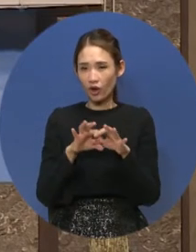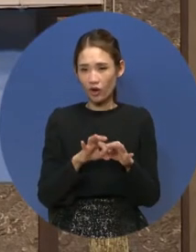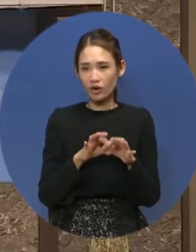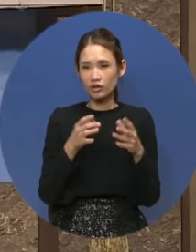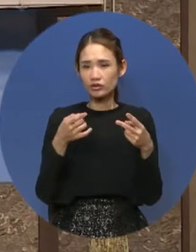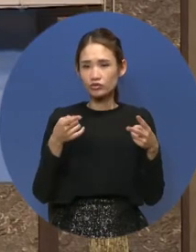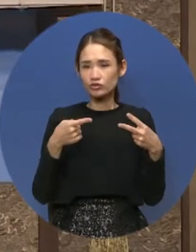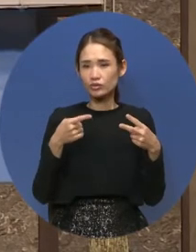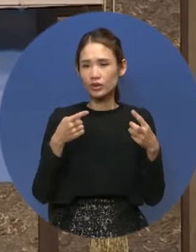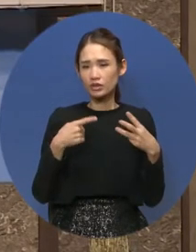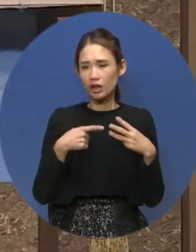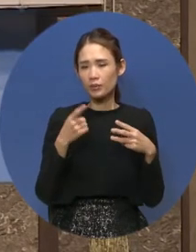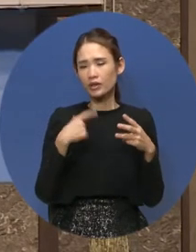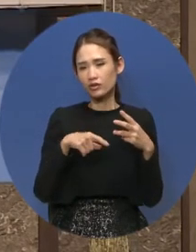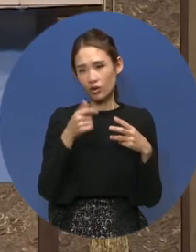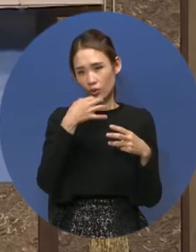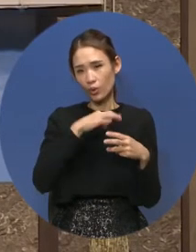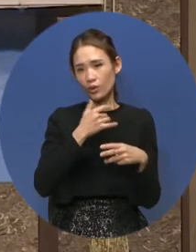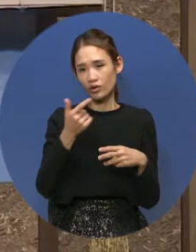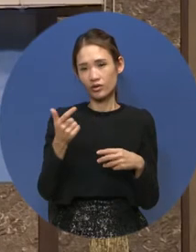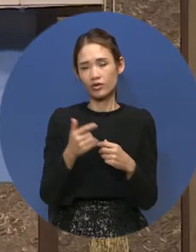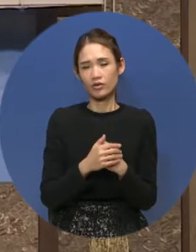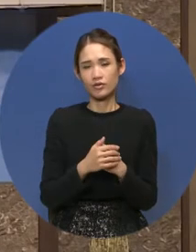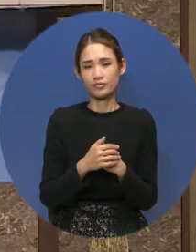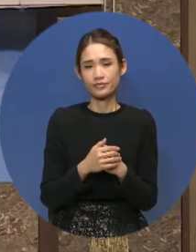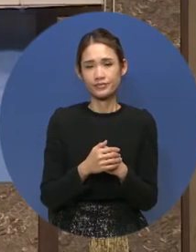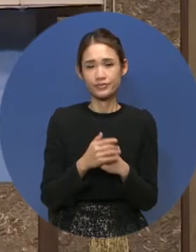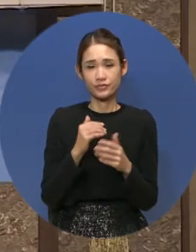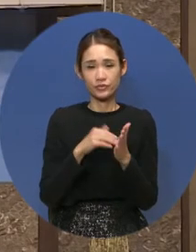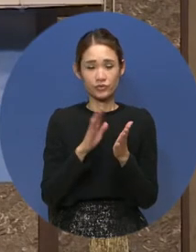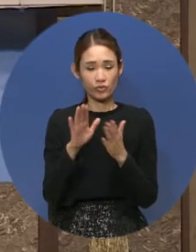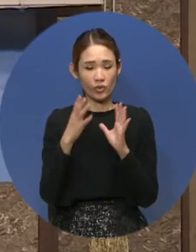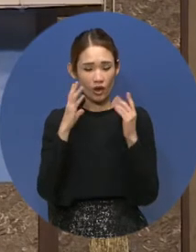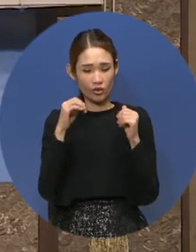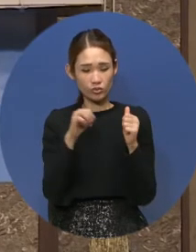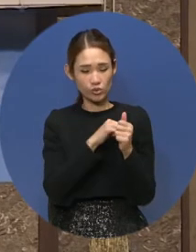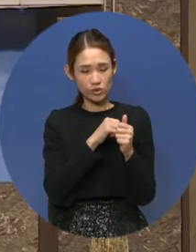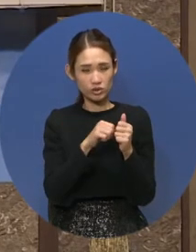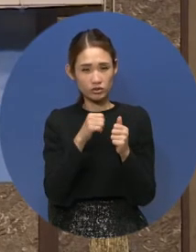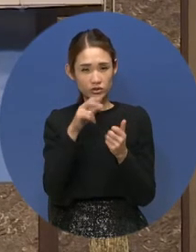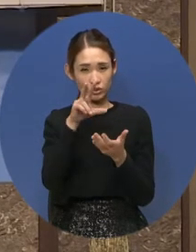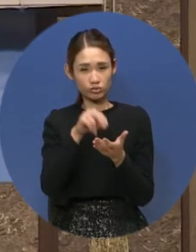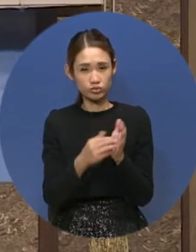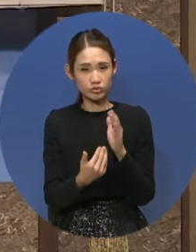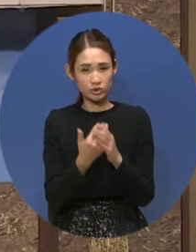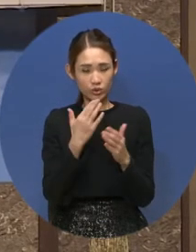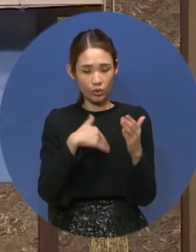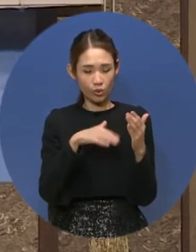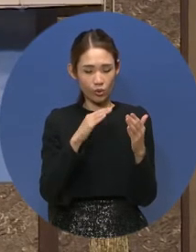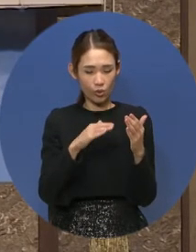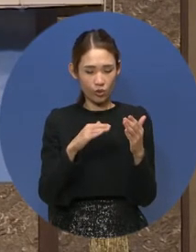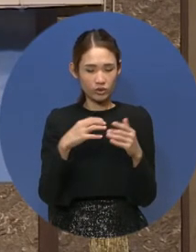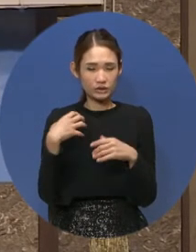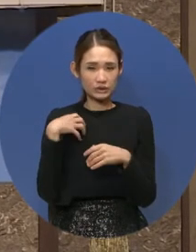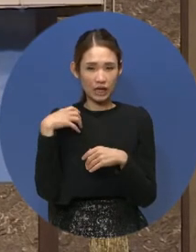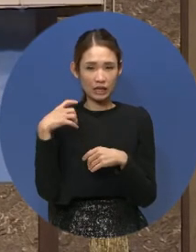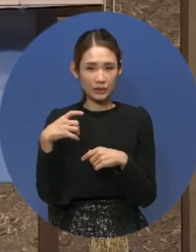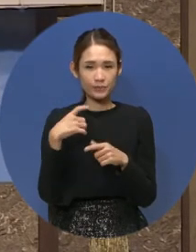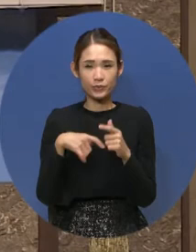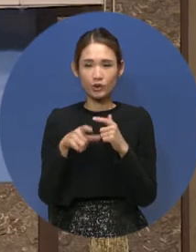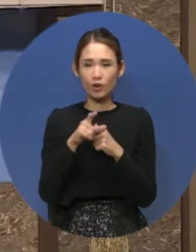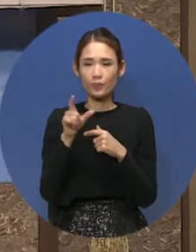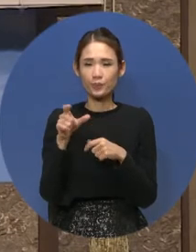있습니다. 그래서 그 이후로는 아동학대 문제가 이제 공공성과 책임성을 가진 구